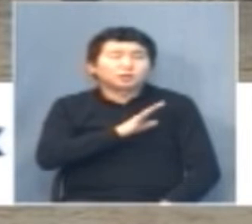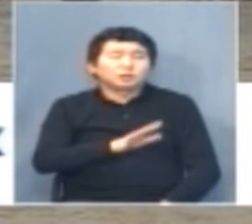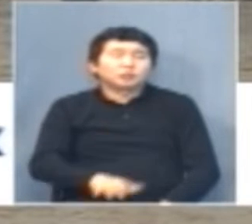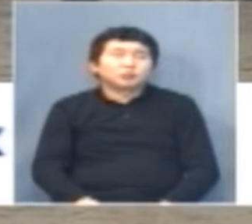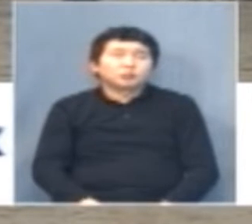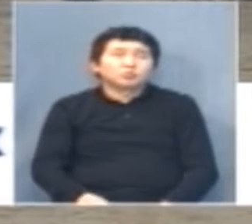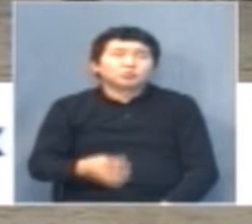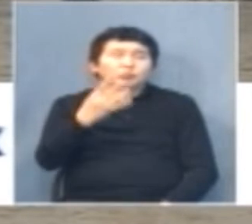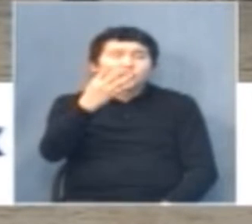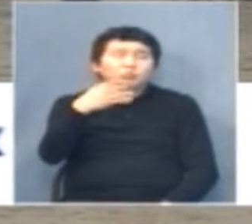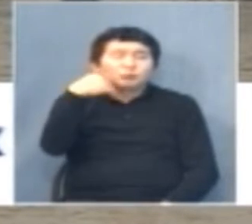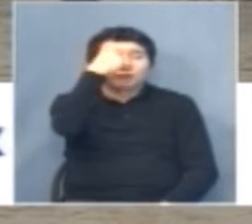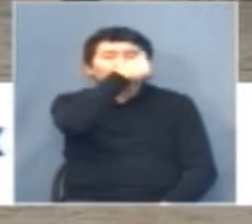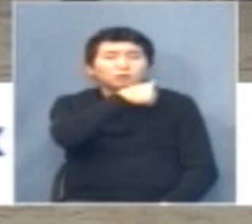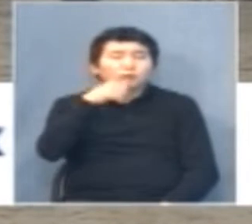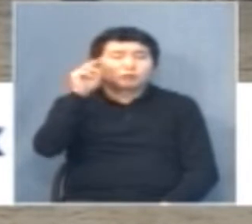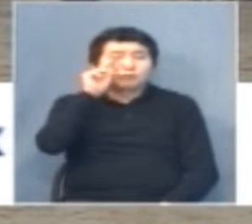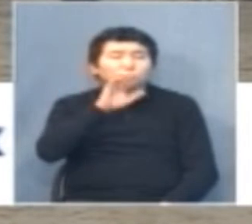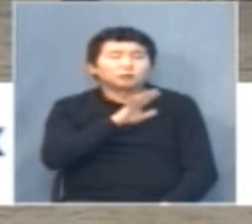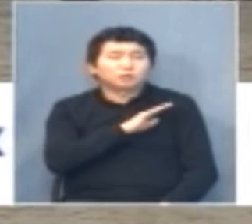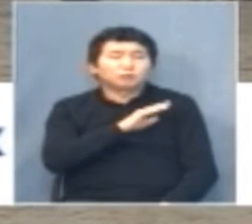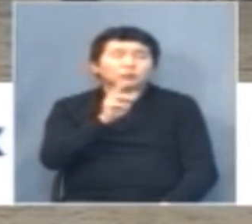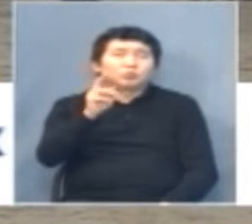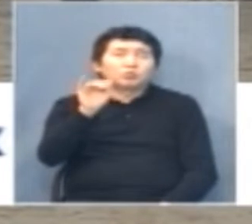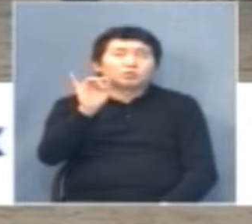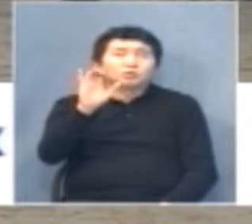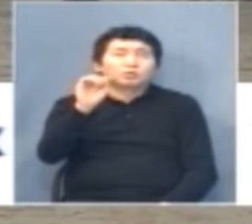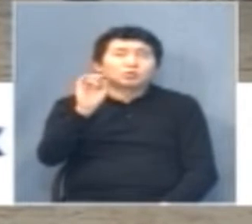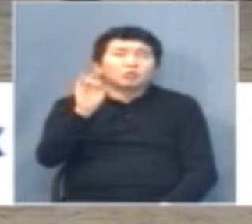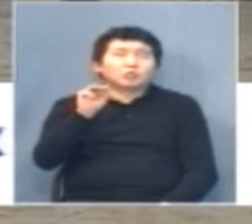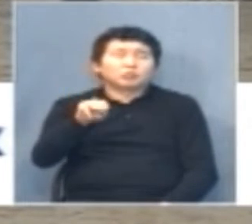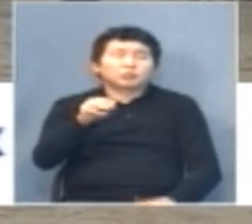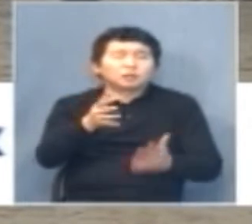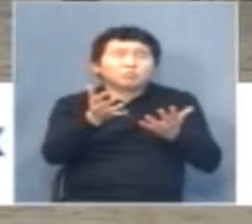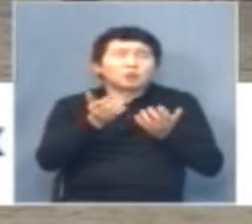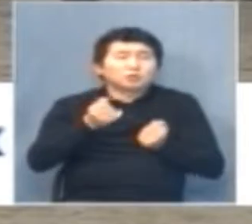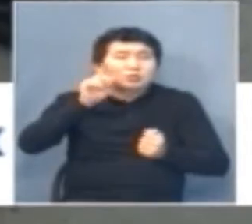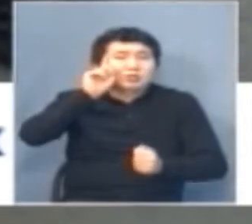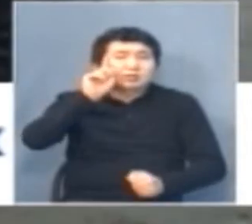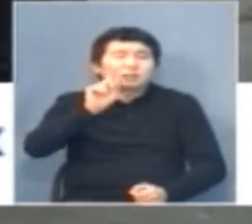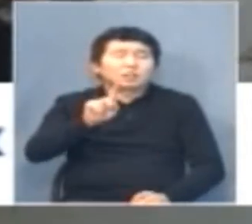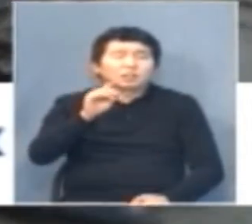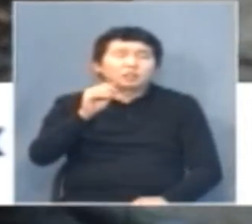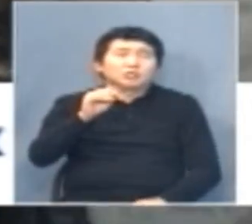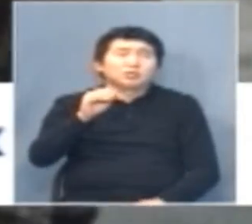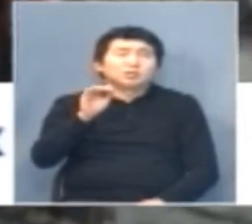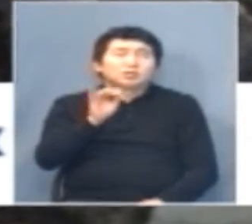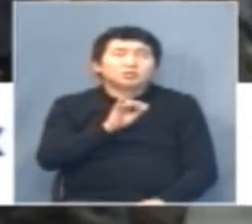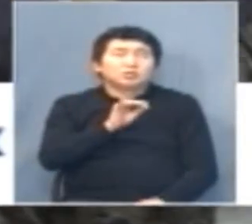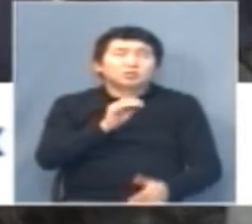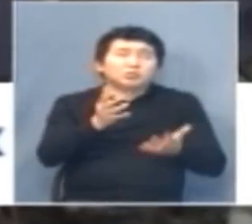4 года обучался там, то есть в должности курсанта, получая знания, качество офицера. Как говорят